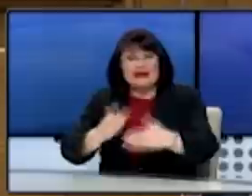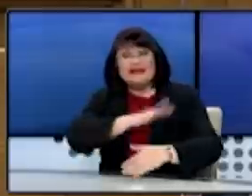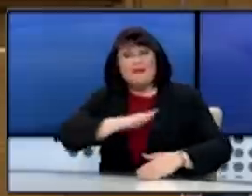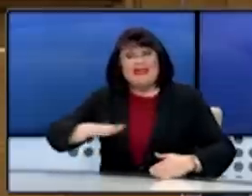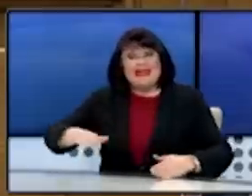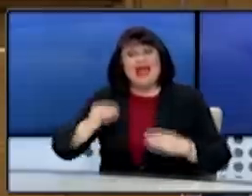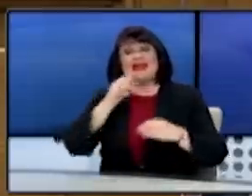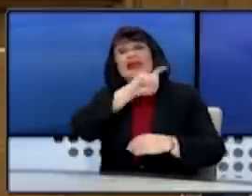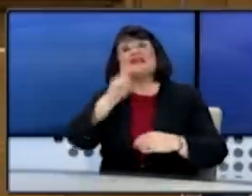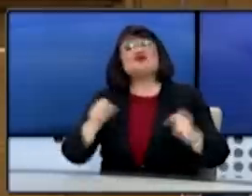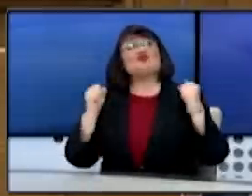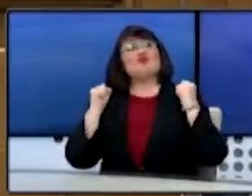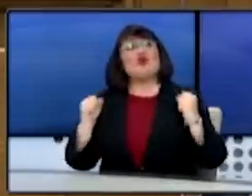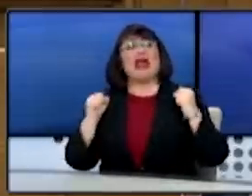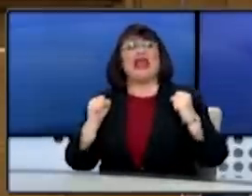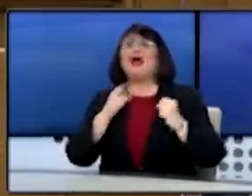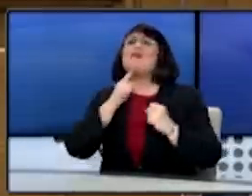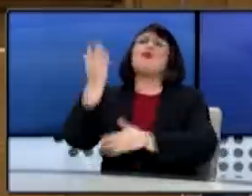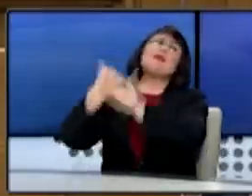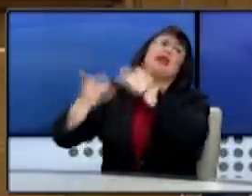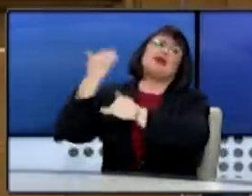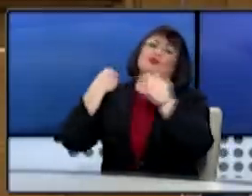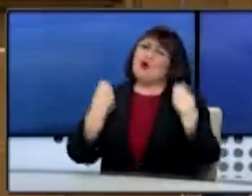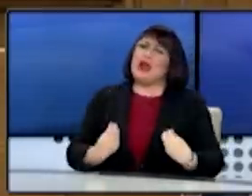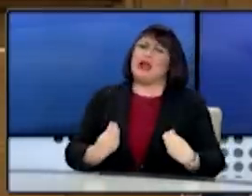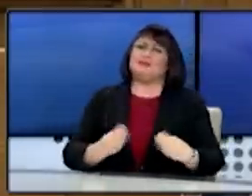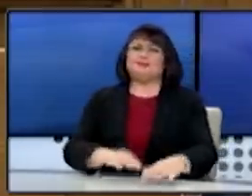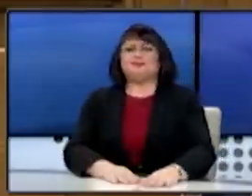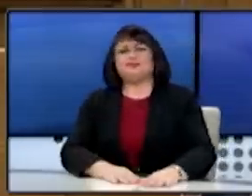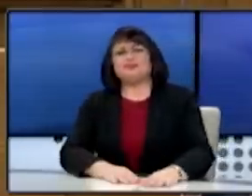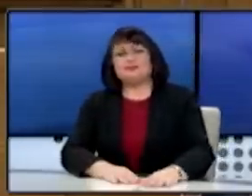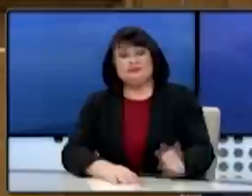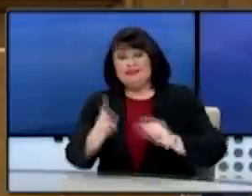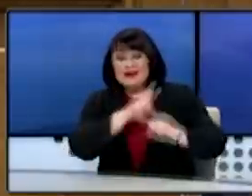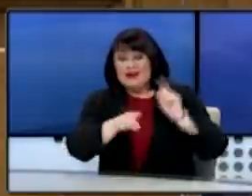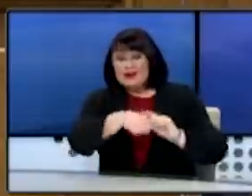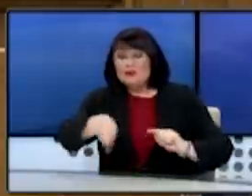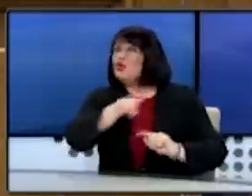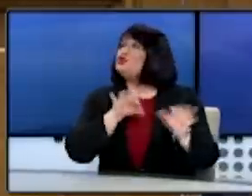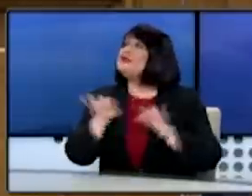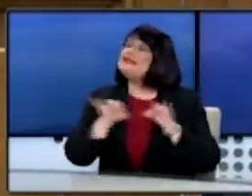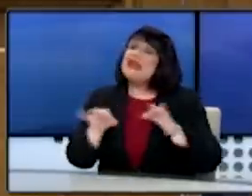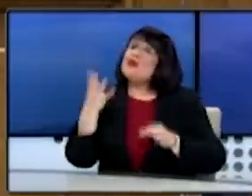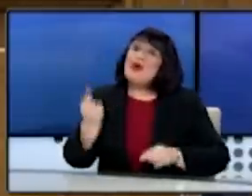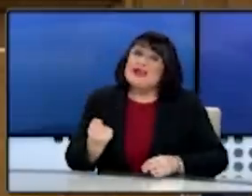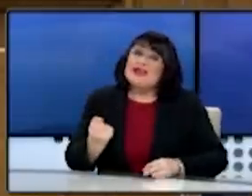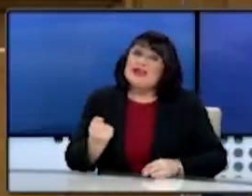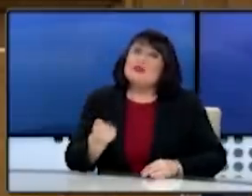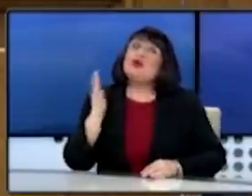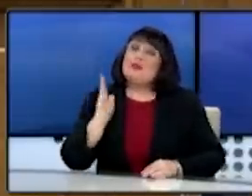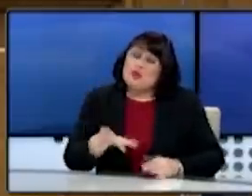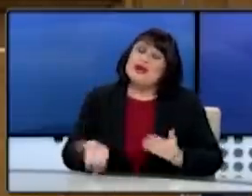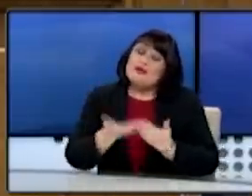παιδιά σου να ζουν καλύτερα από σένα, από τις προηγούμενες γενιές. Ποιος από εσάς όλους έχει σχέδιο που να